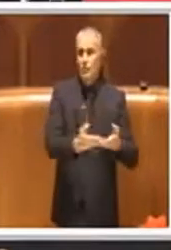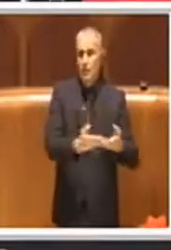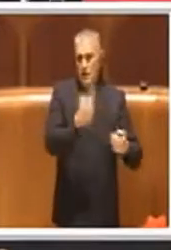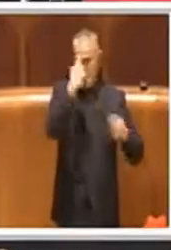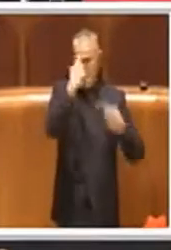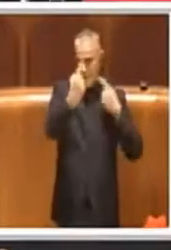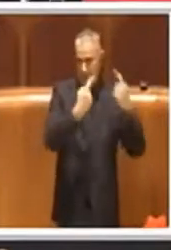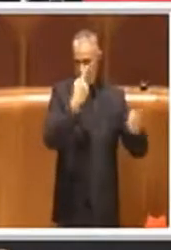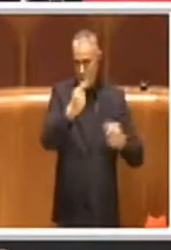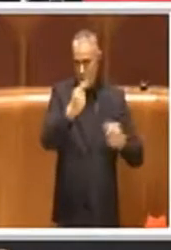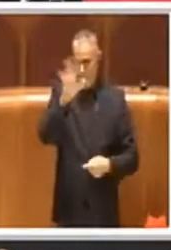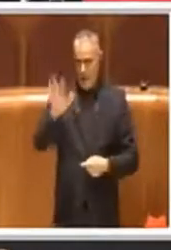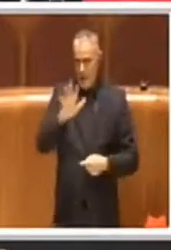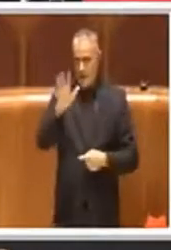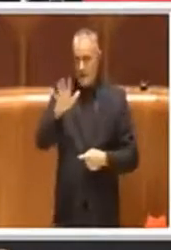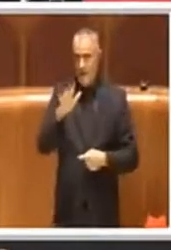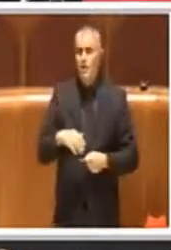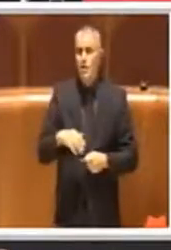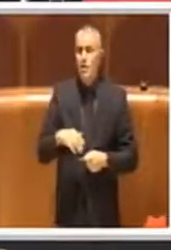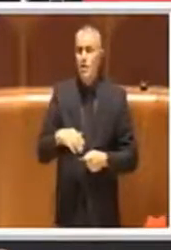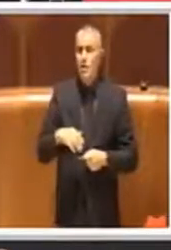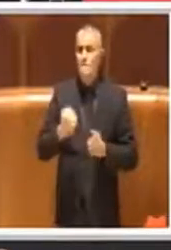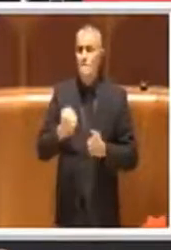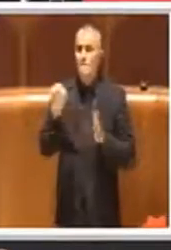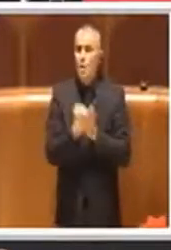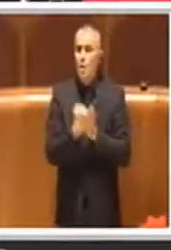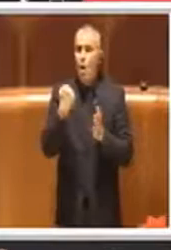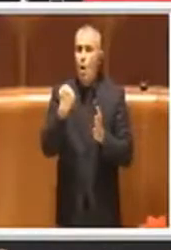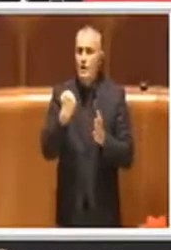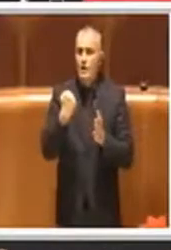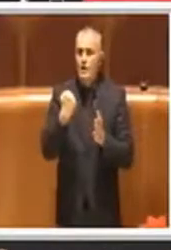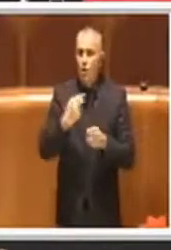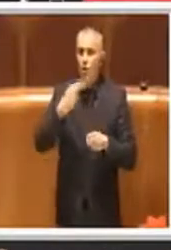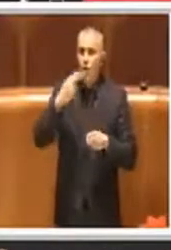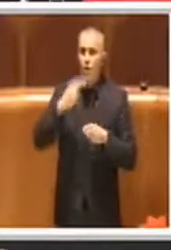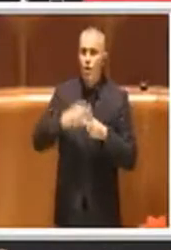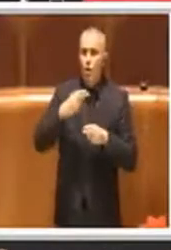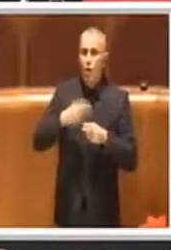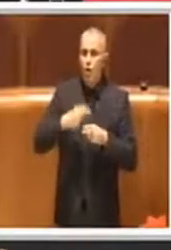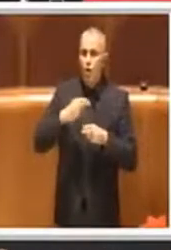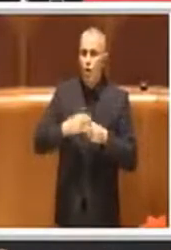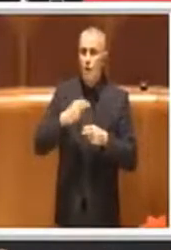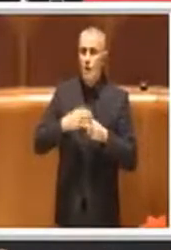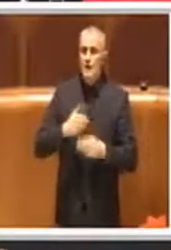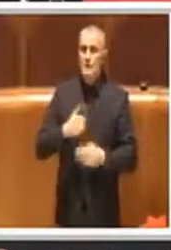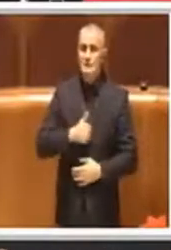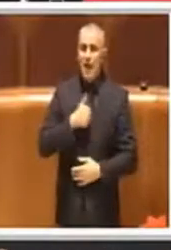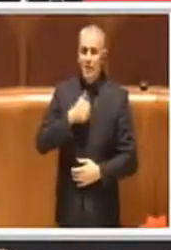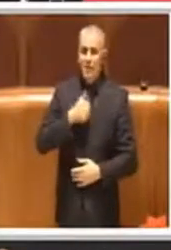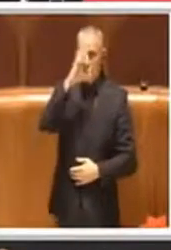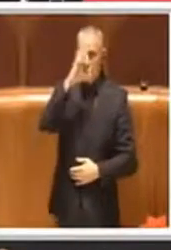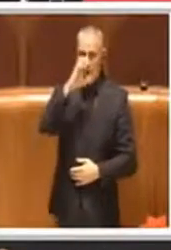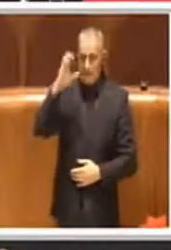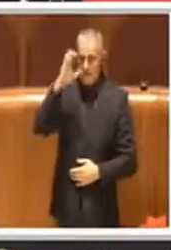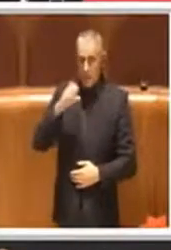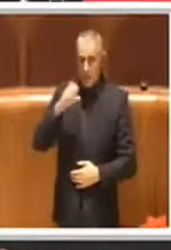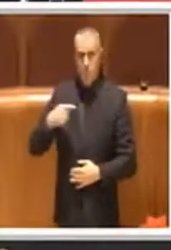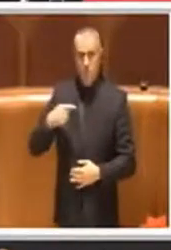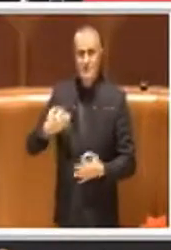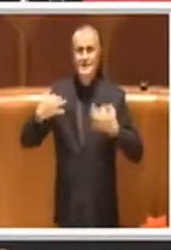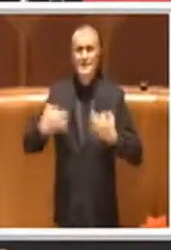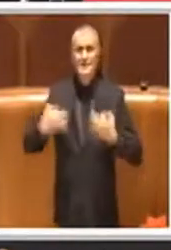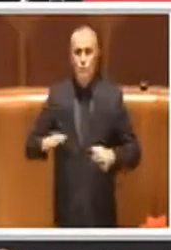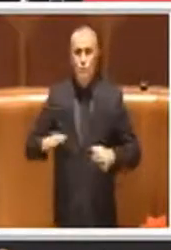ad esempio il bollino del Rome Safe Tourism, appunto per un turismo sicuro, che è qualcosa